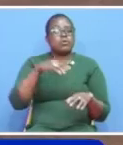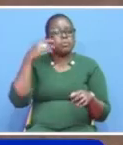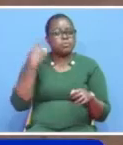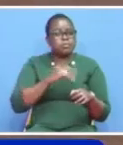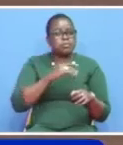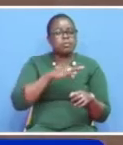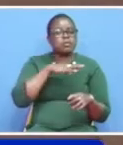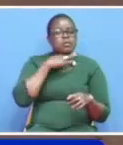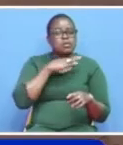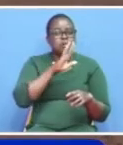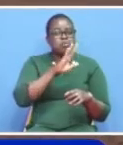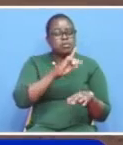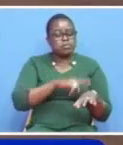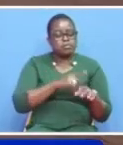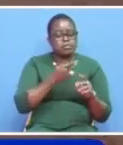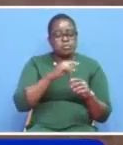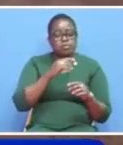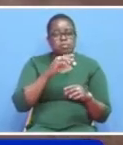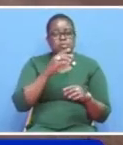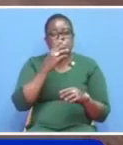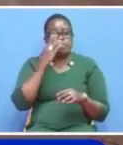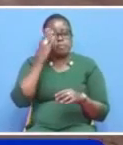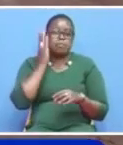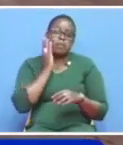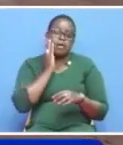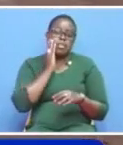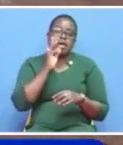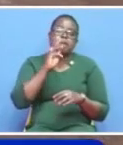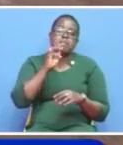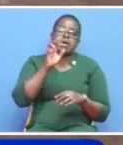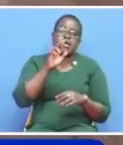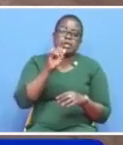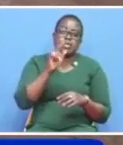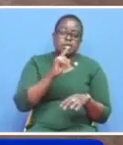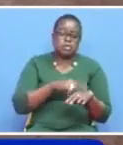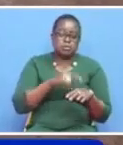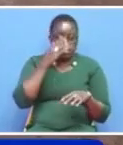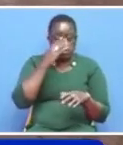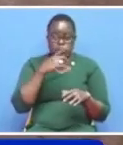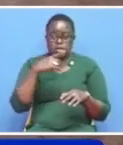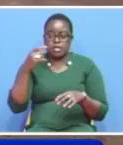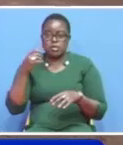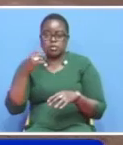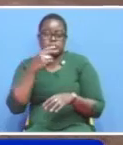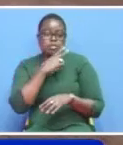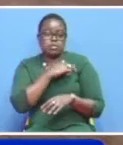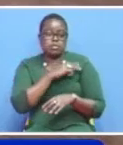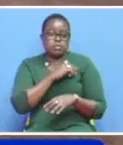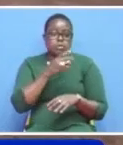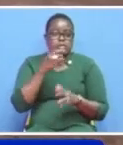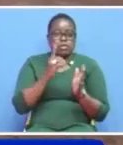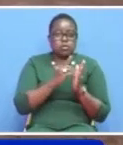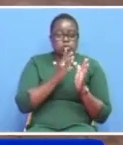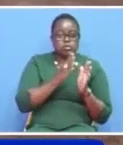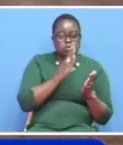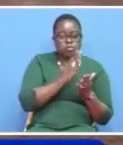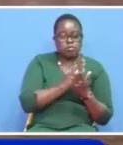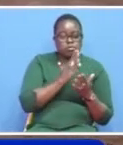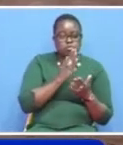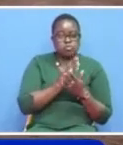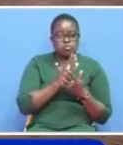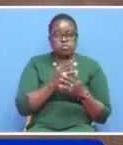Kuyana na nyinya wa Maria ila mama nyie livoti ino ni maindie kwa ndakitali. Ndakitali avikia na kuikithia mwana ni